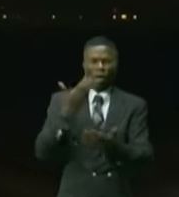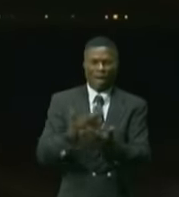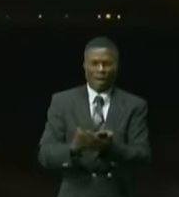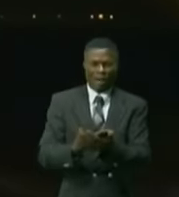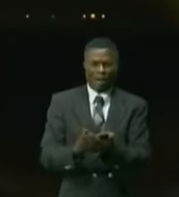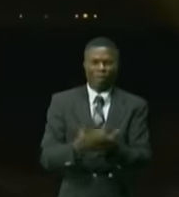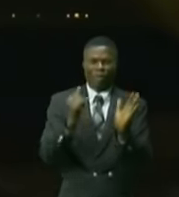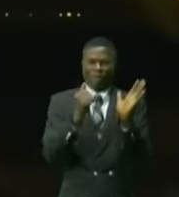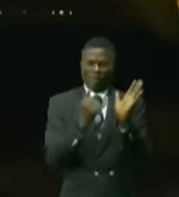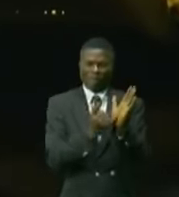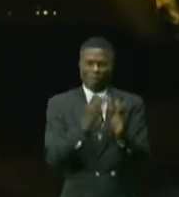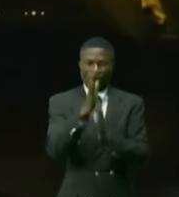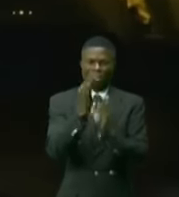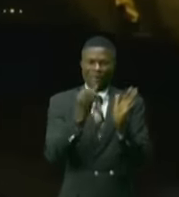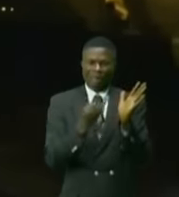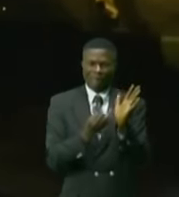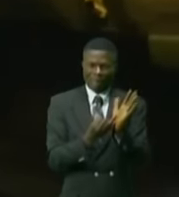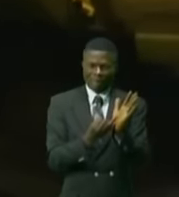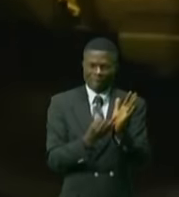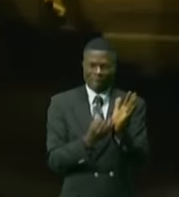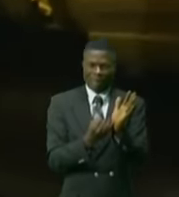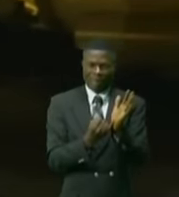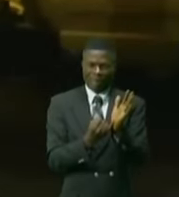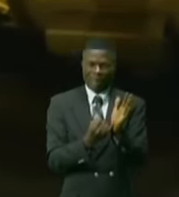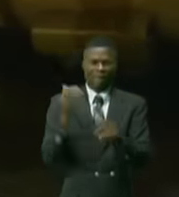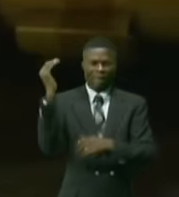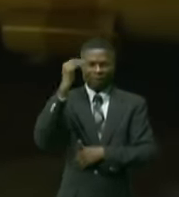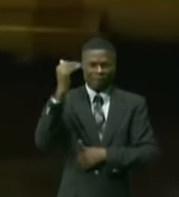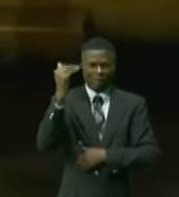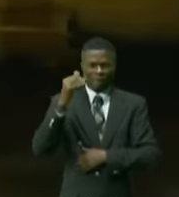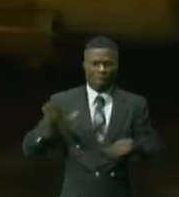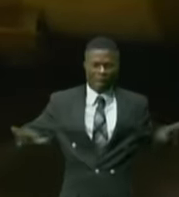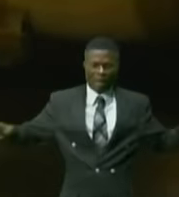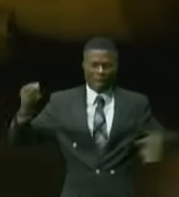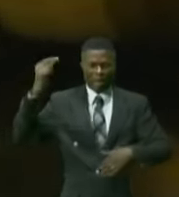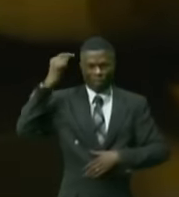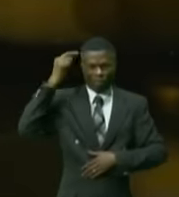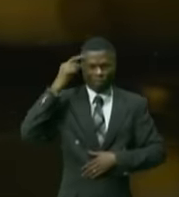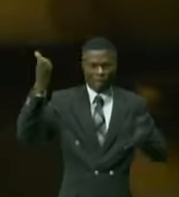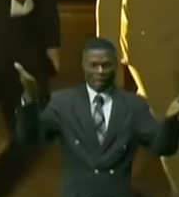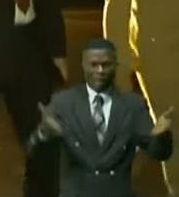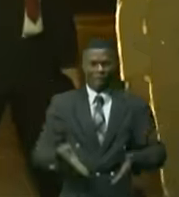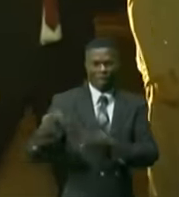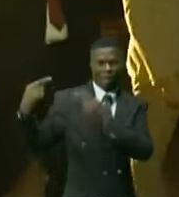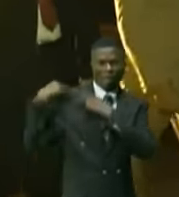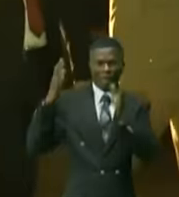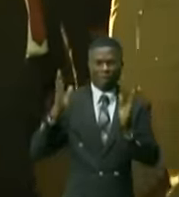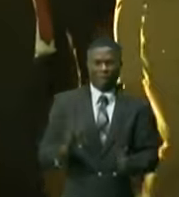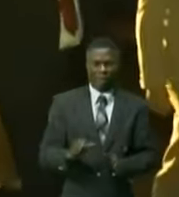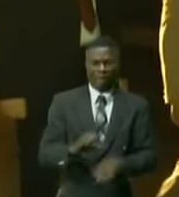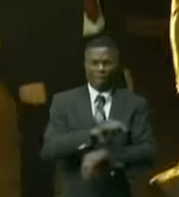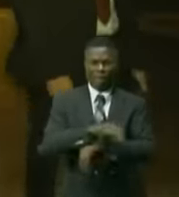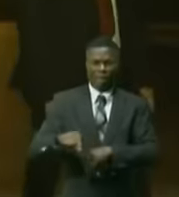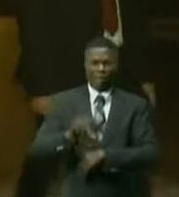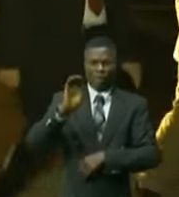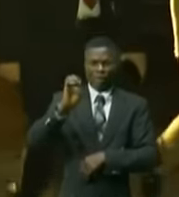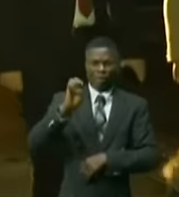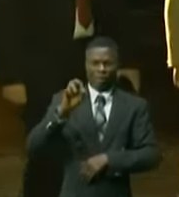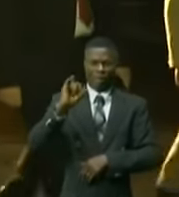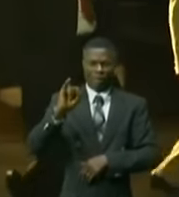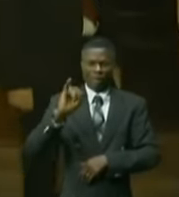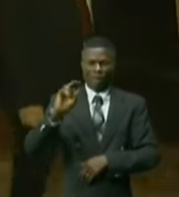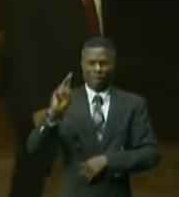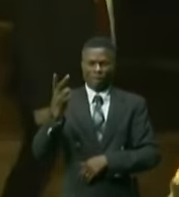samedi 16 décembre au soir par l'aéroport international de Ndjili en présence des responsables de la CENI, dont le